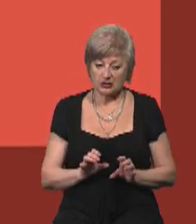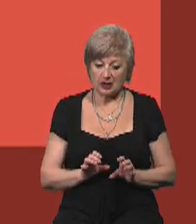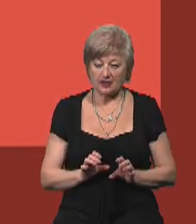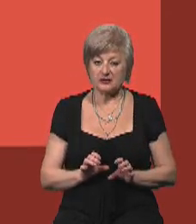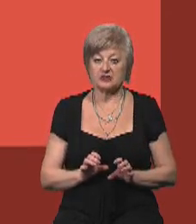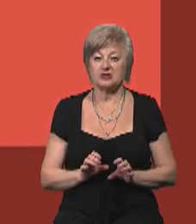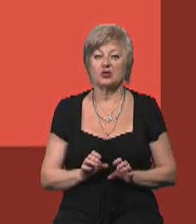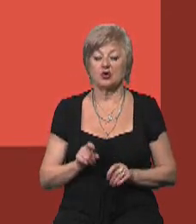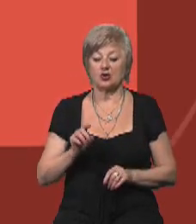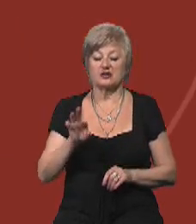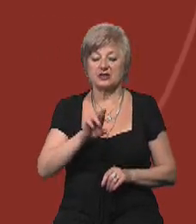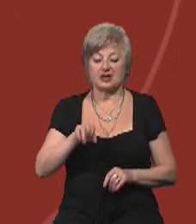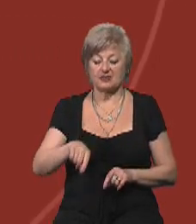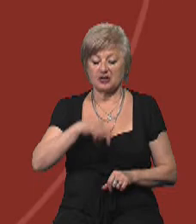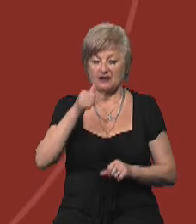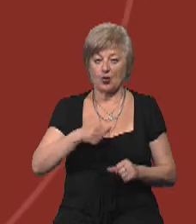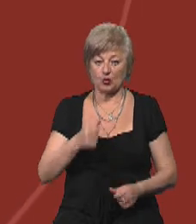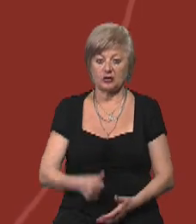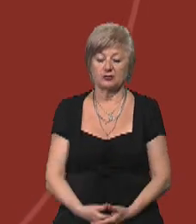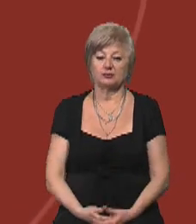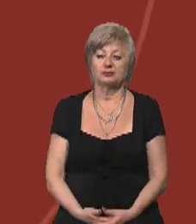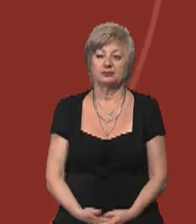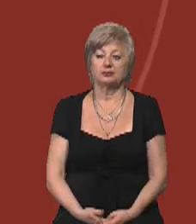січня цього року.